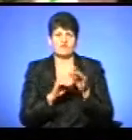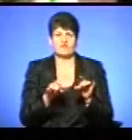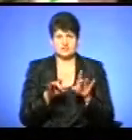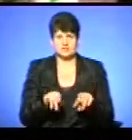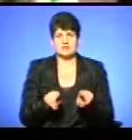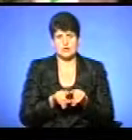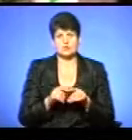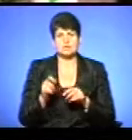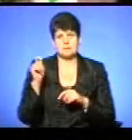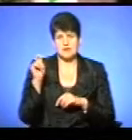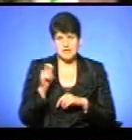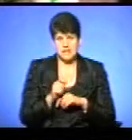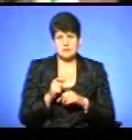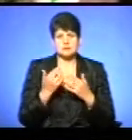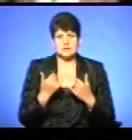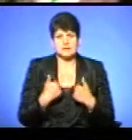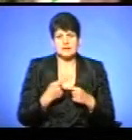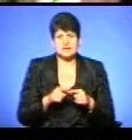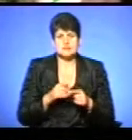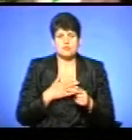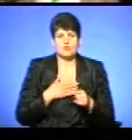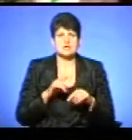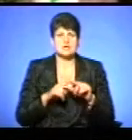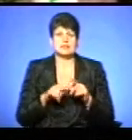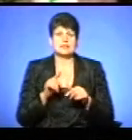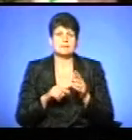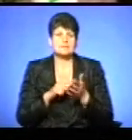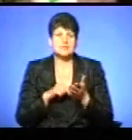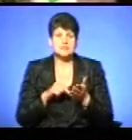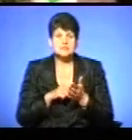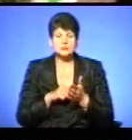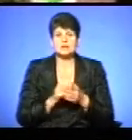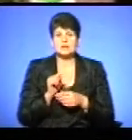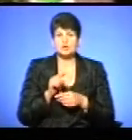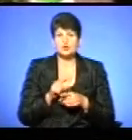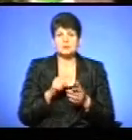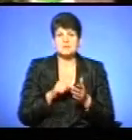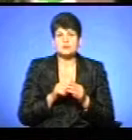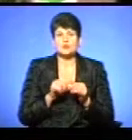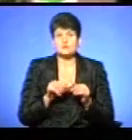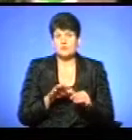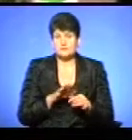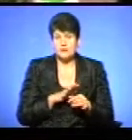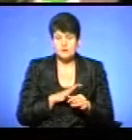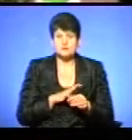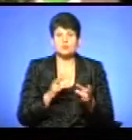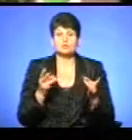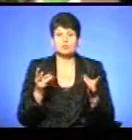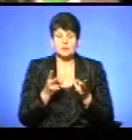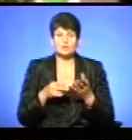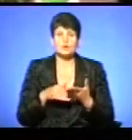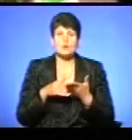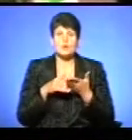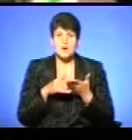також приїхати, оскільки це моє рідне місто. І для того, щоб місто розвивалося, потрібно